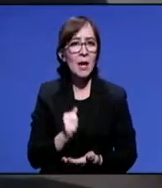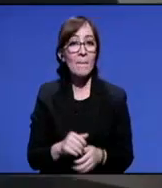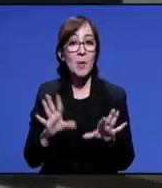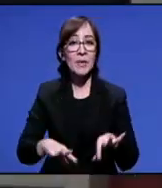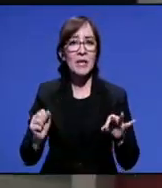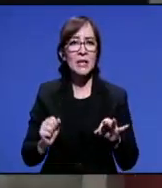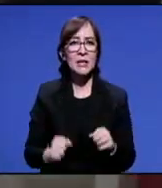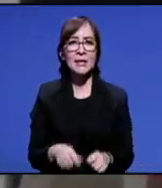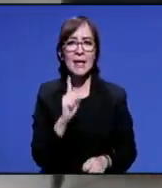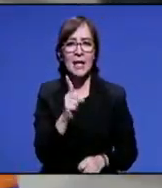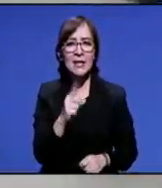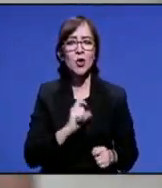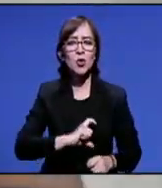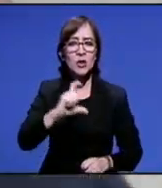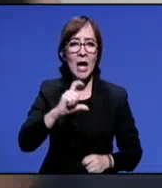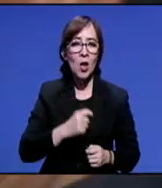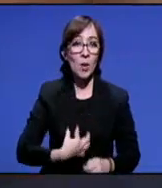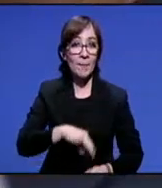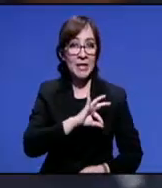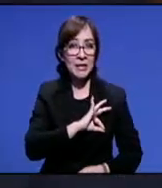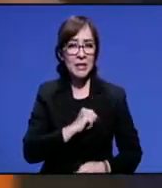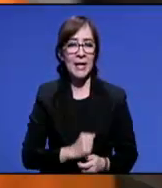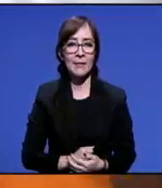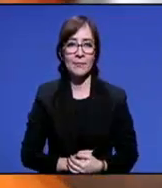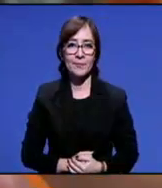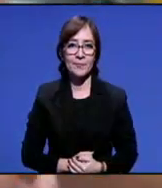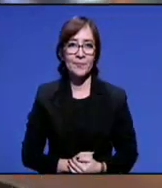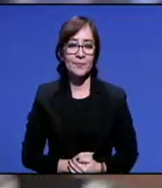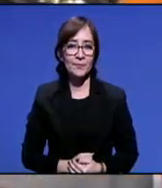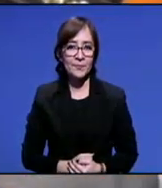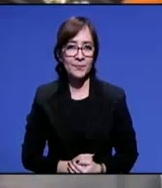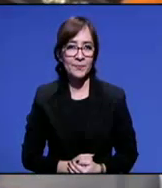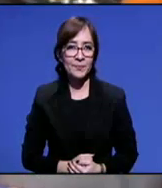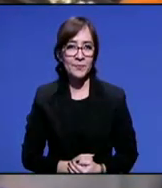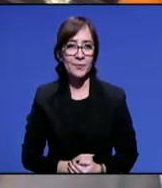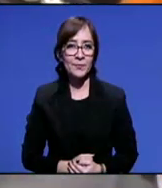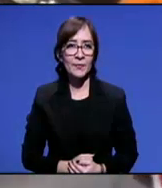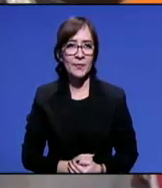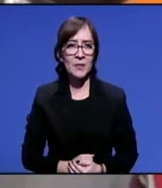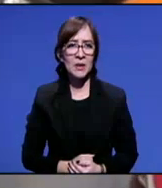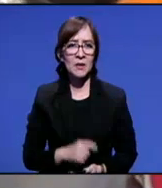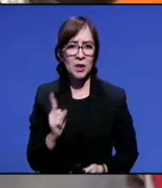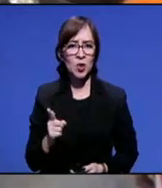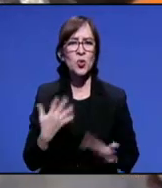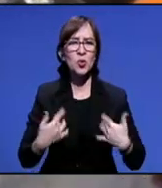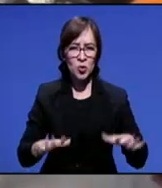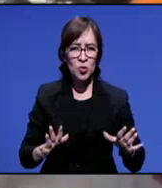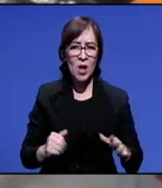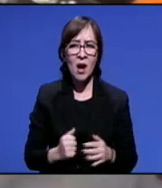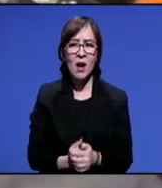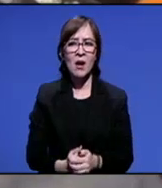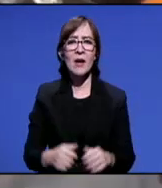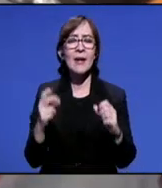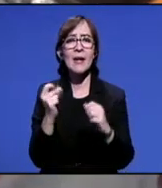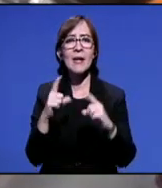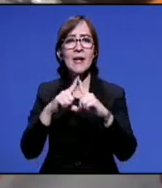yang akan bertarung dalam pemilu 17 April mendatang. Ini sudah rasis kalau menyinggung suku, agama, ras,